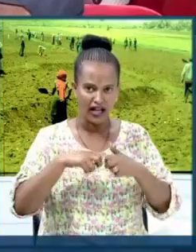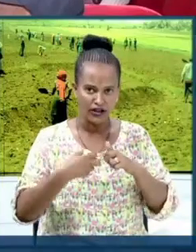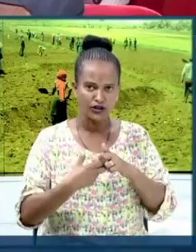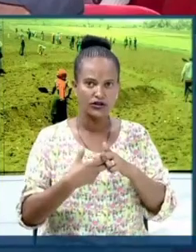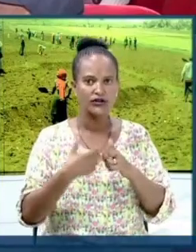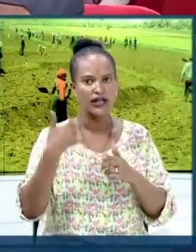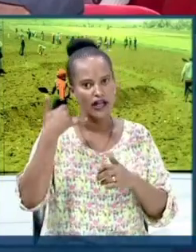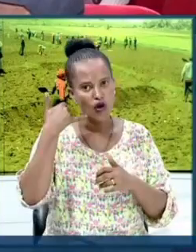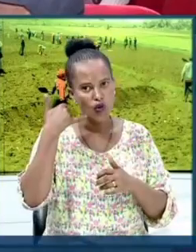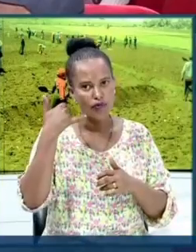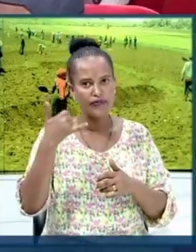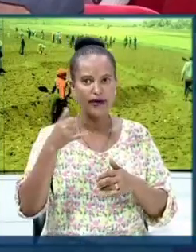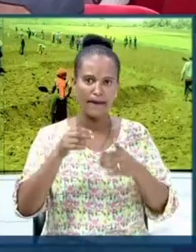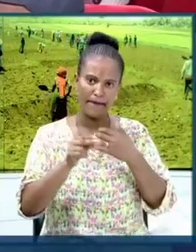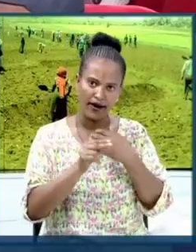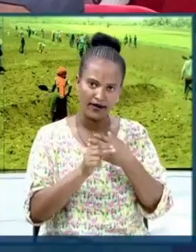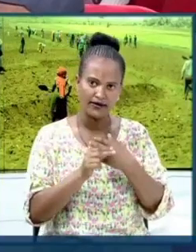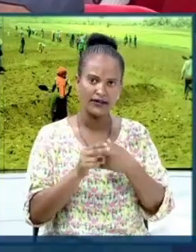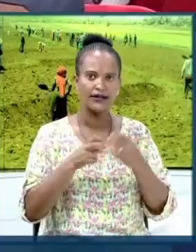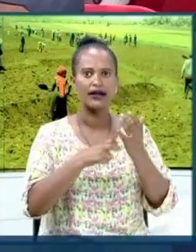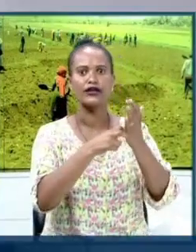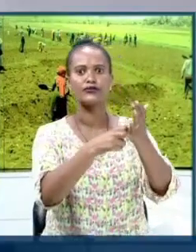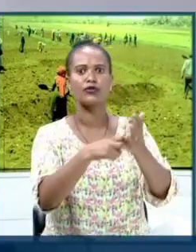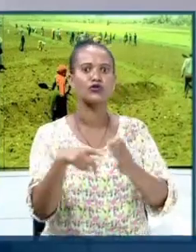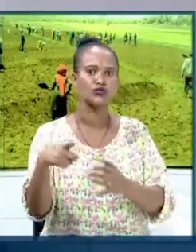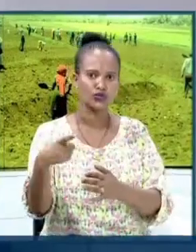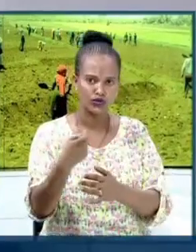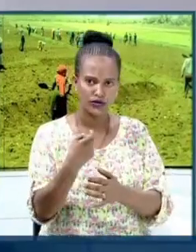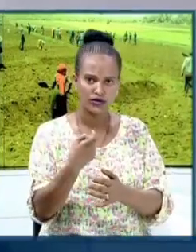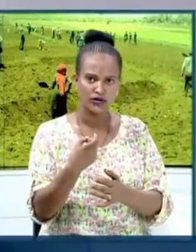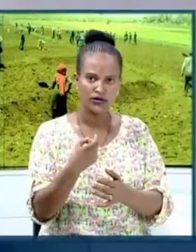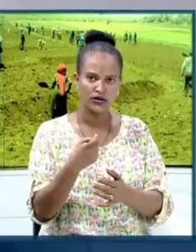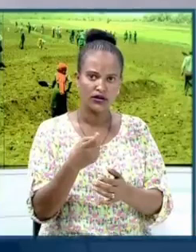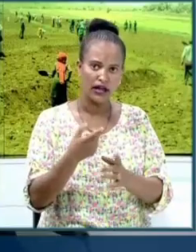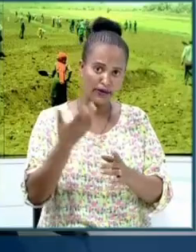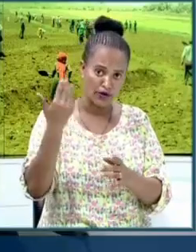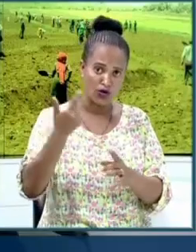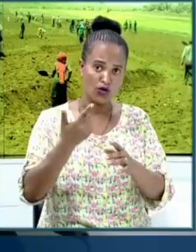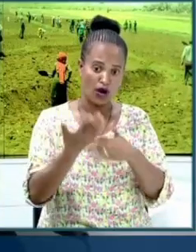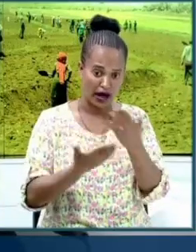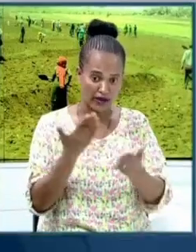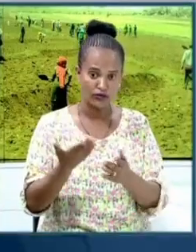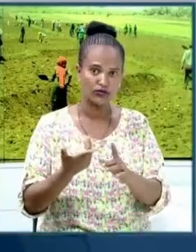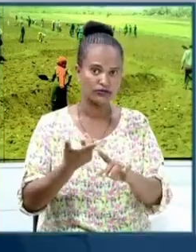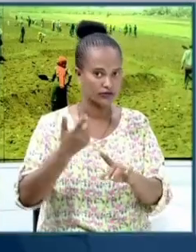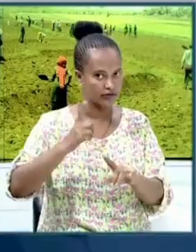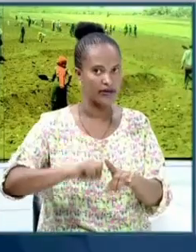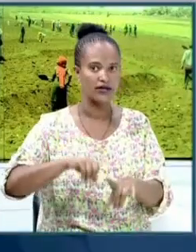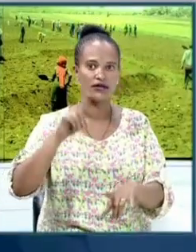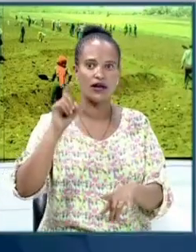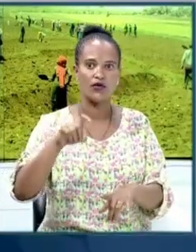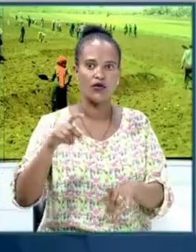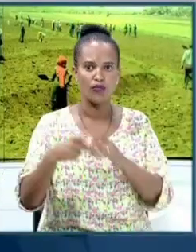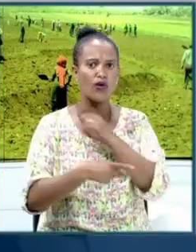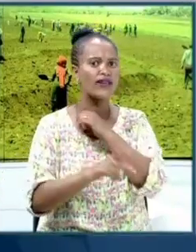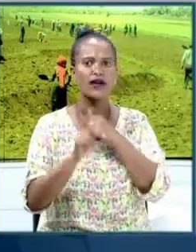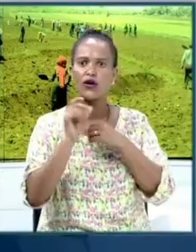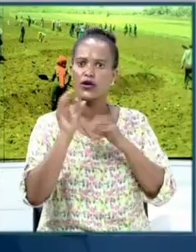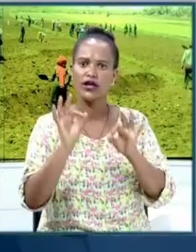ናይ ቴሌኮም ይኹን ናይ ባንክ ይኹን ትራንስፖርት ይኹን ንውሩ ኣገልግሎታት ህዝቢ ካሊእ ፖለቲካ እውን